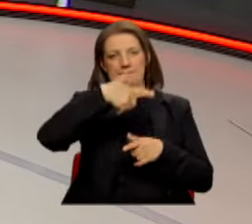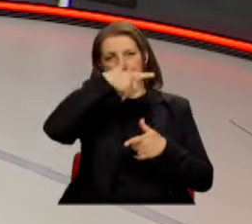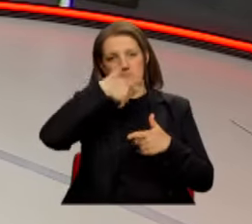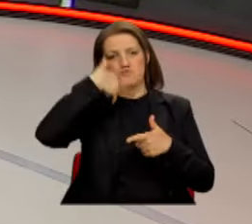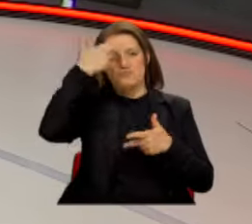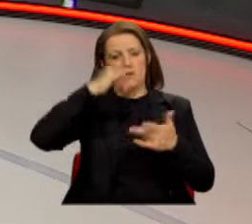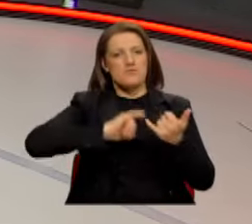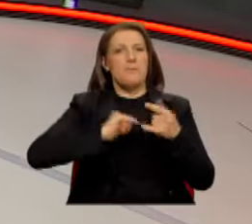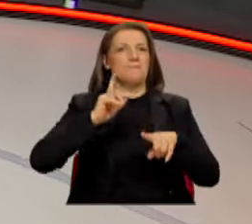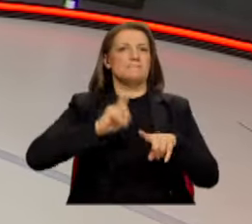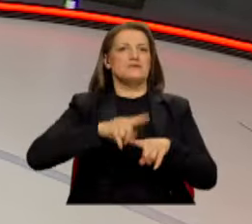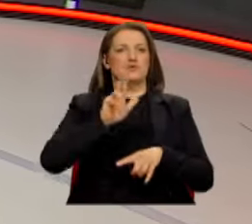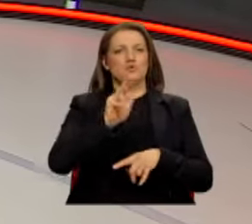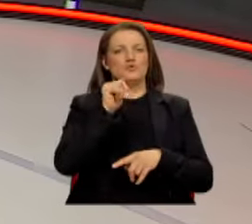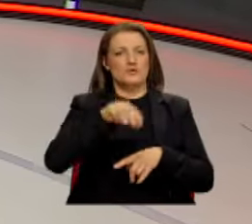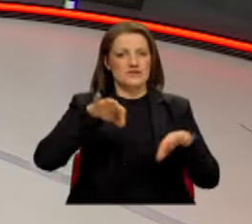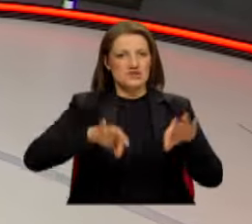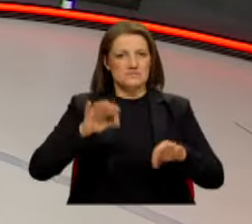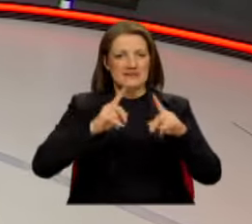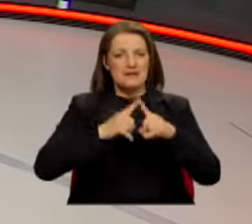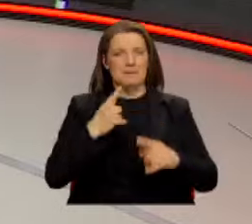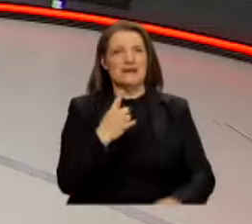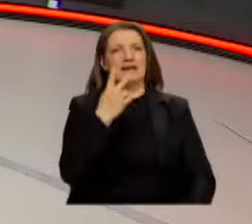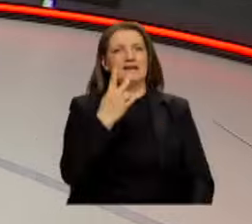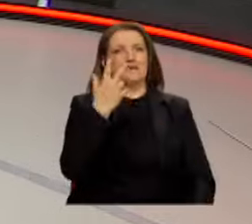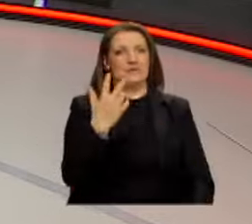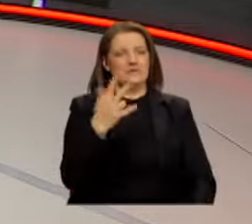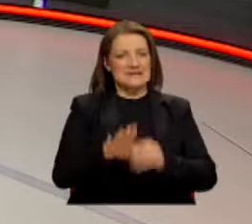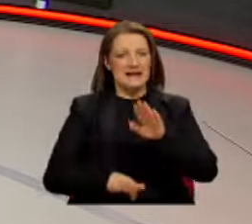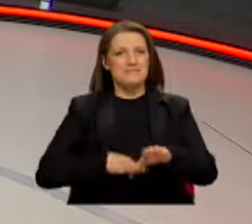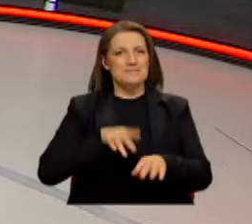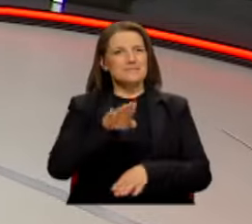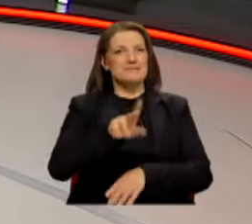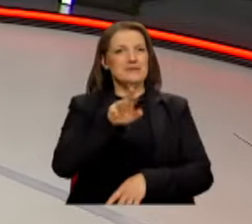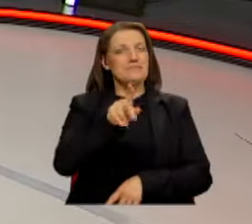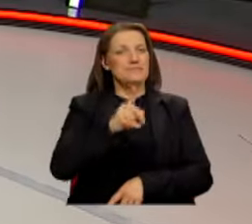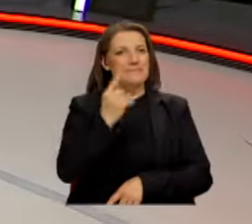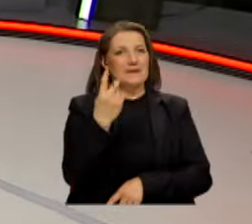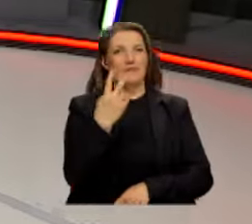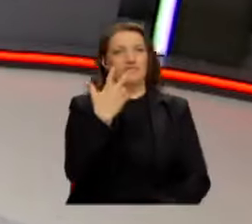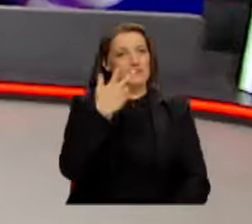3 gün. Şimdi sayalım mı 1, 2, 3 diye? Seçime 4 gün kaldı.